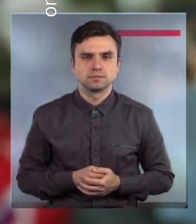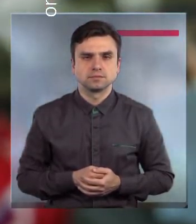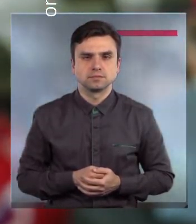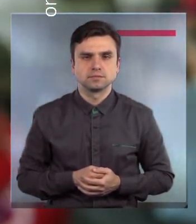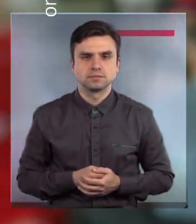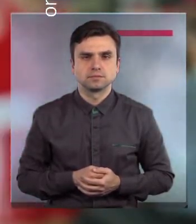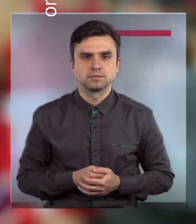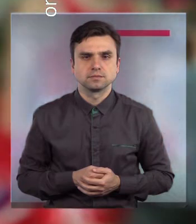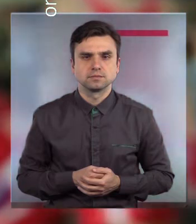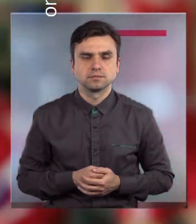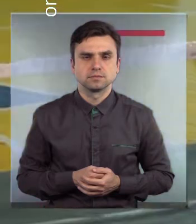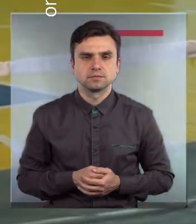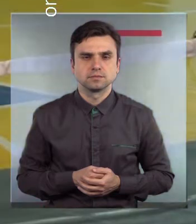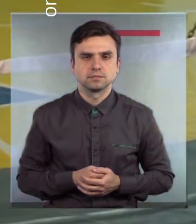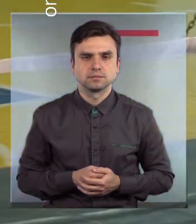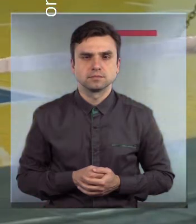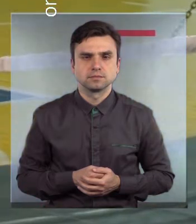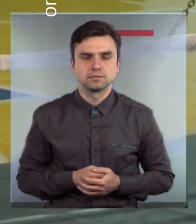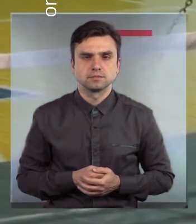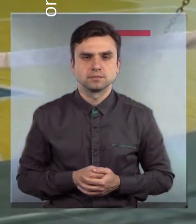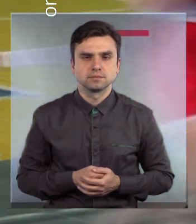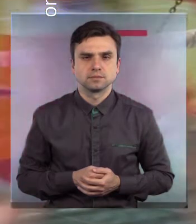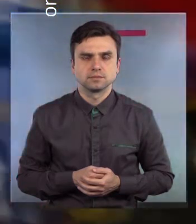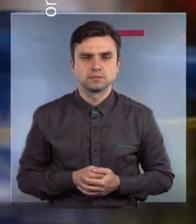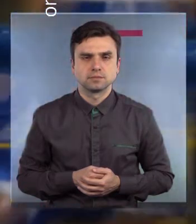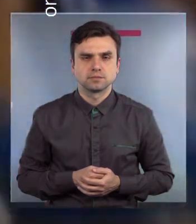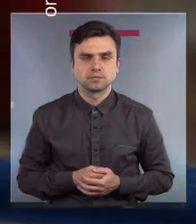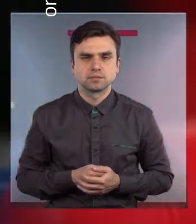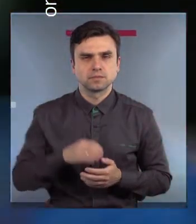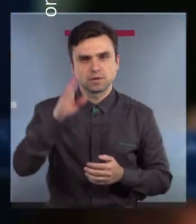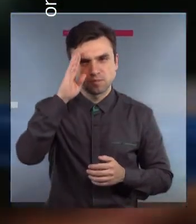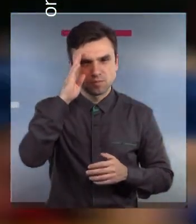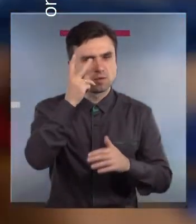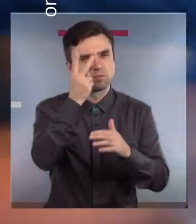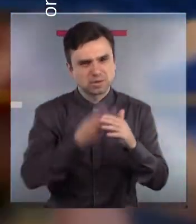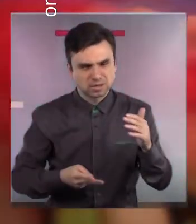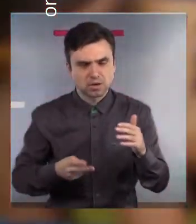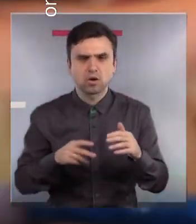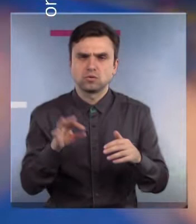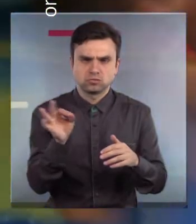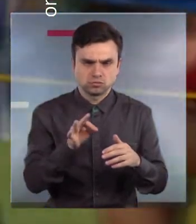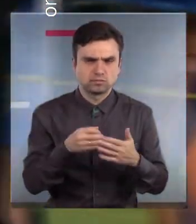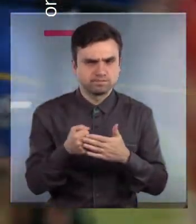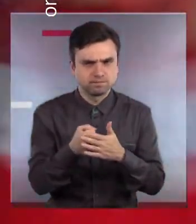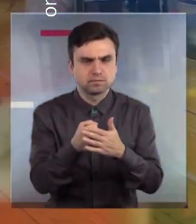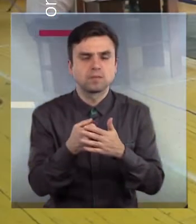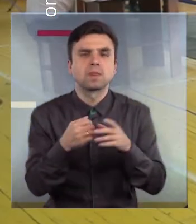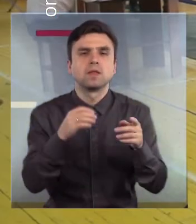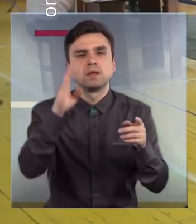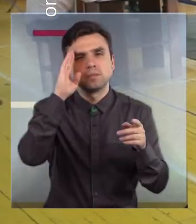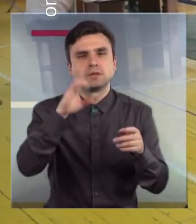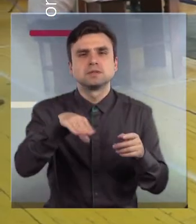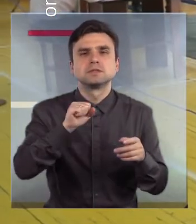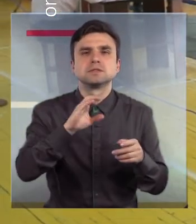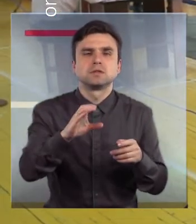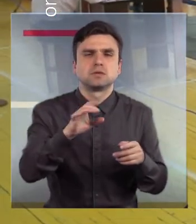Програв, але здавати позиції не збирається. Станіслав прийшов в бокс тільки рік тому, але вже має за спиною більше 30 боїв.